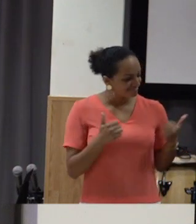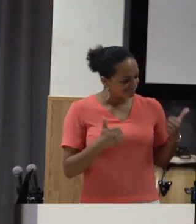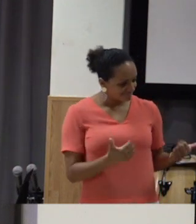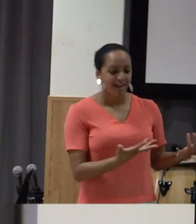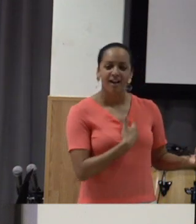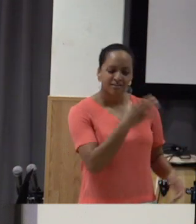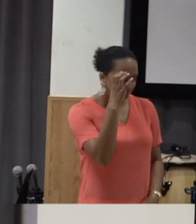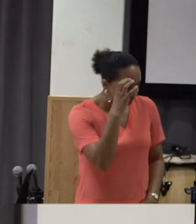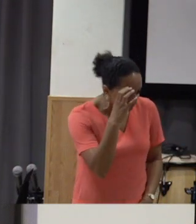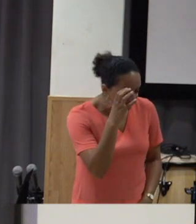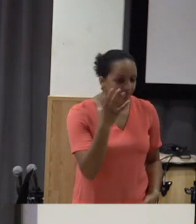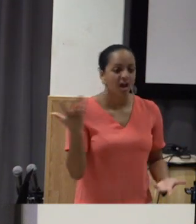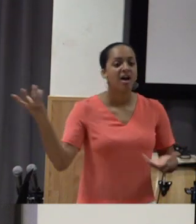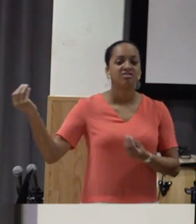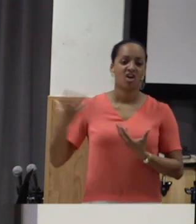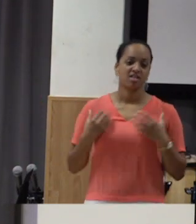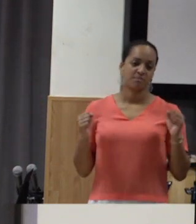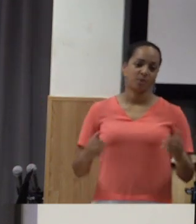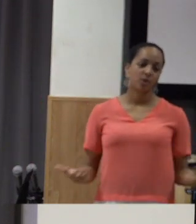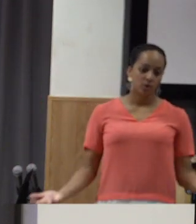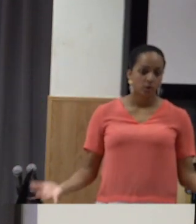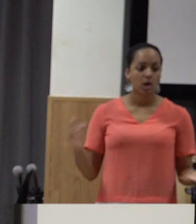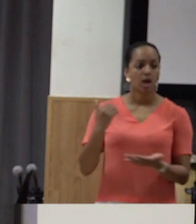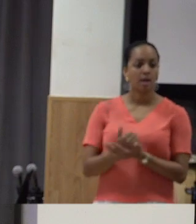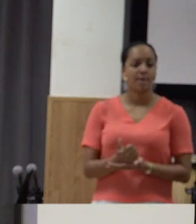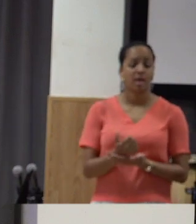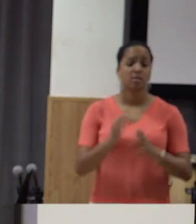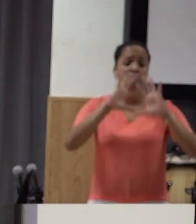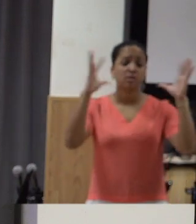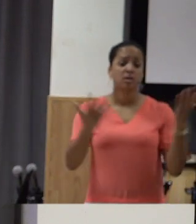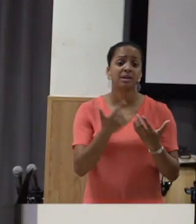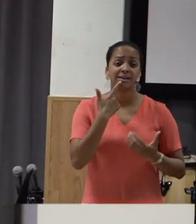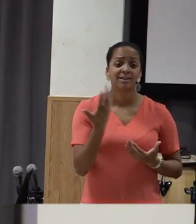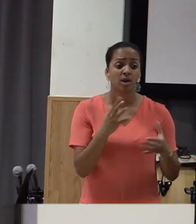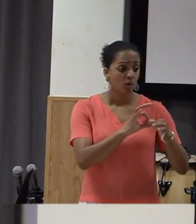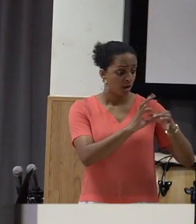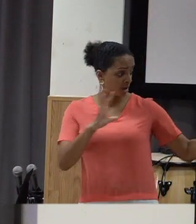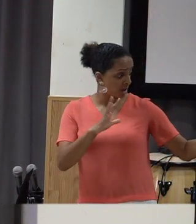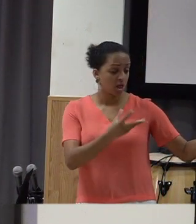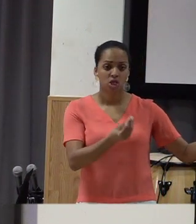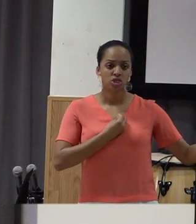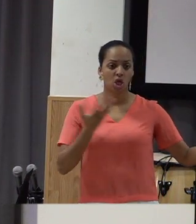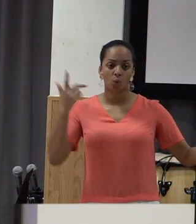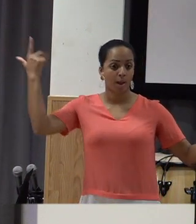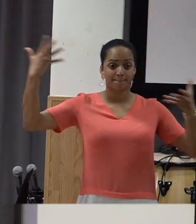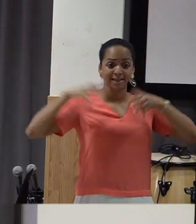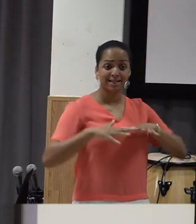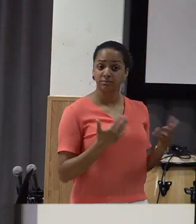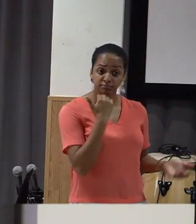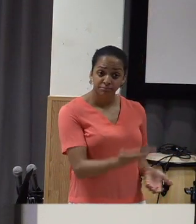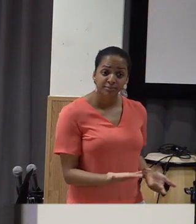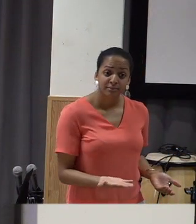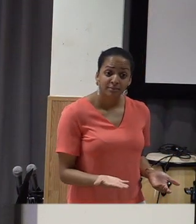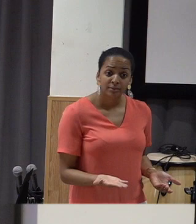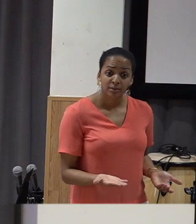lui gloire à Dieu. En résumé, la division bloque la bénédiction. La division bloque